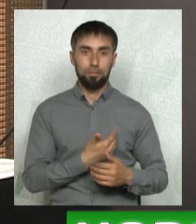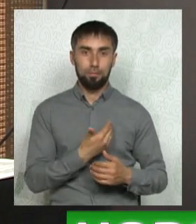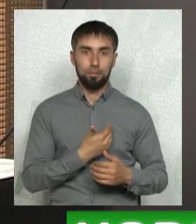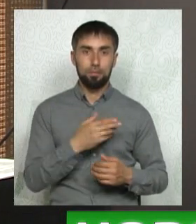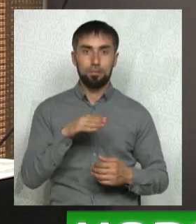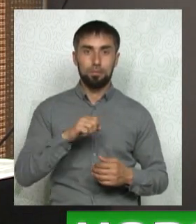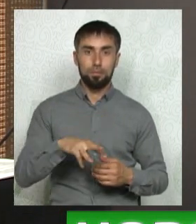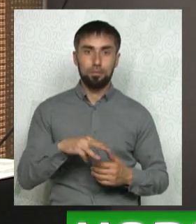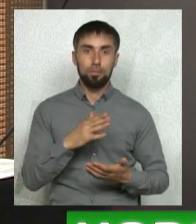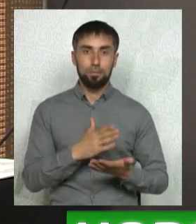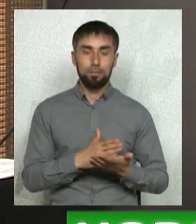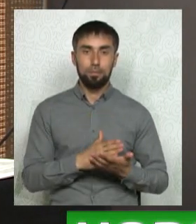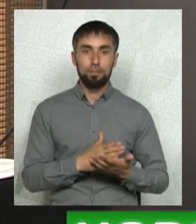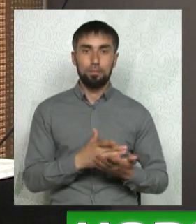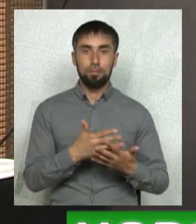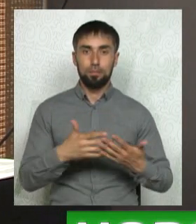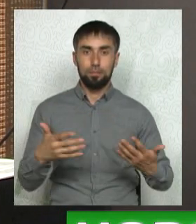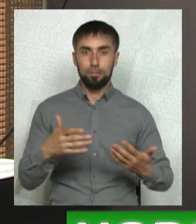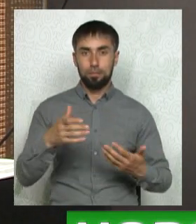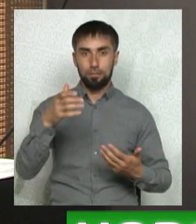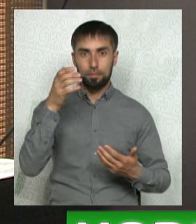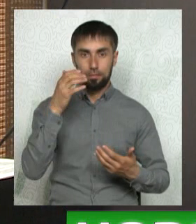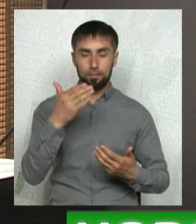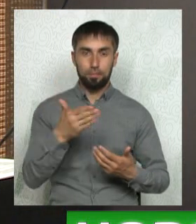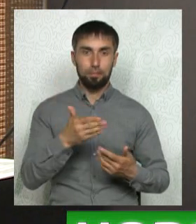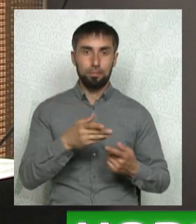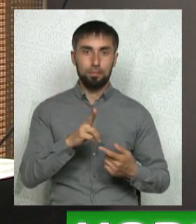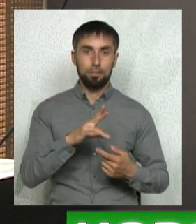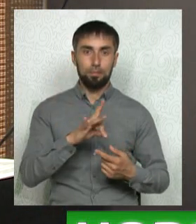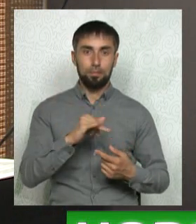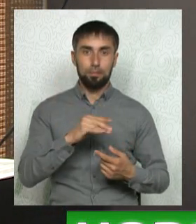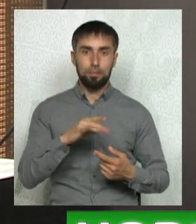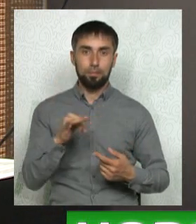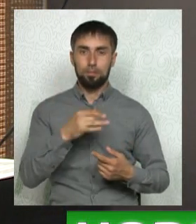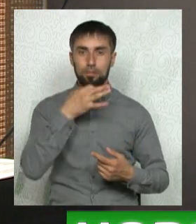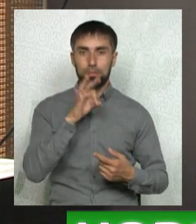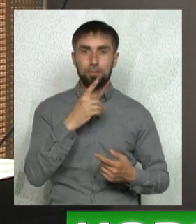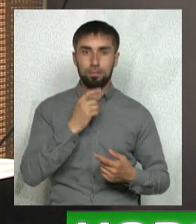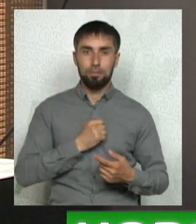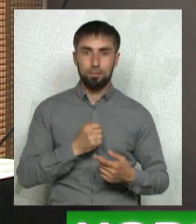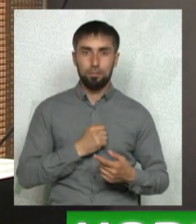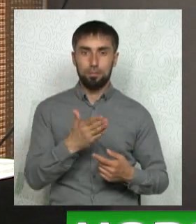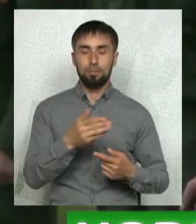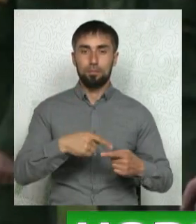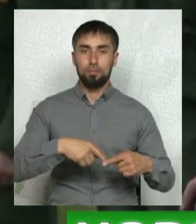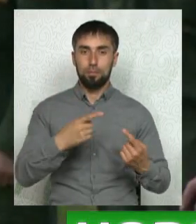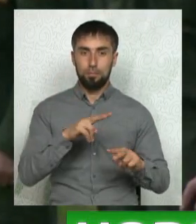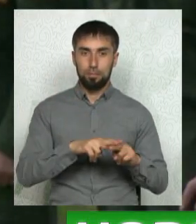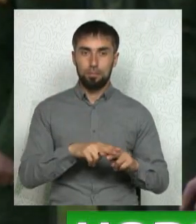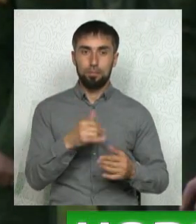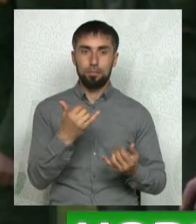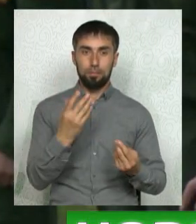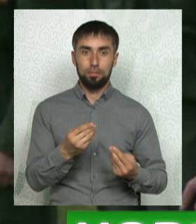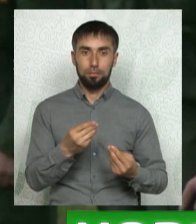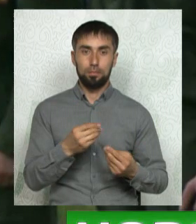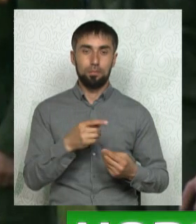там есть всякие научные кружки в любом военно-учебном заведении, развиваться там. На сегодняшний